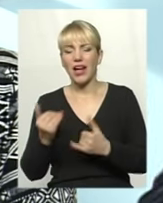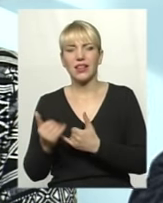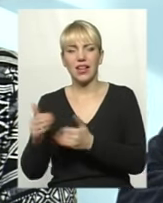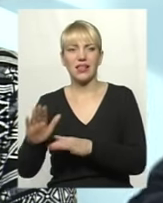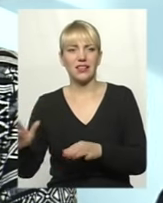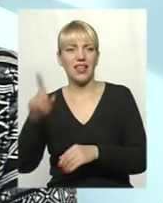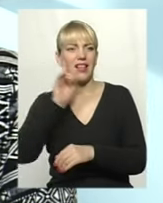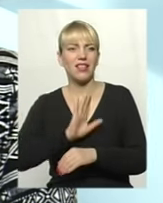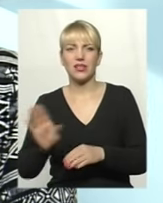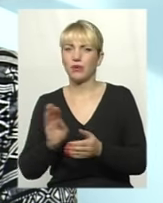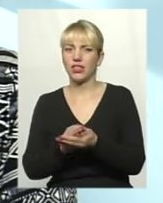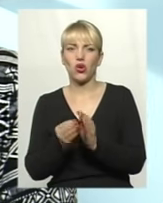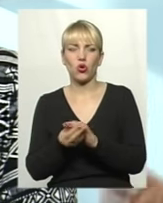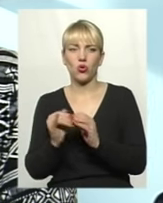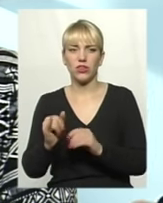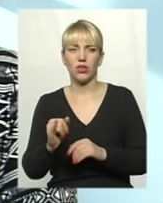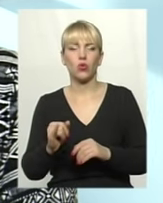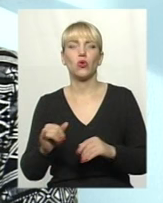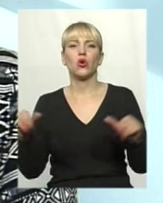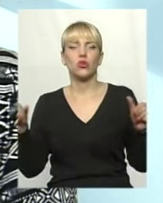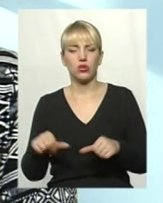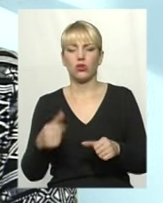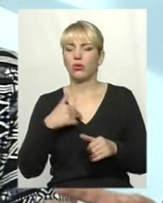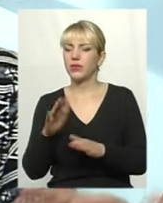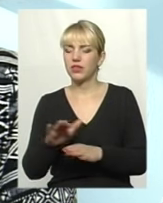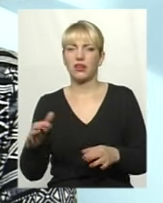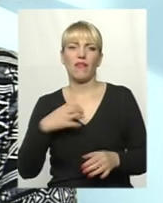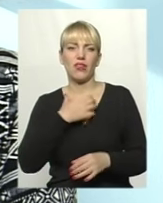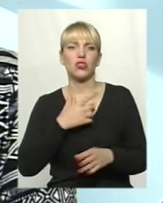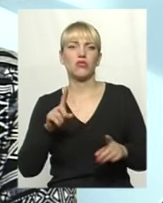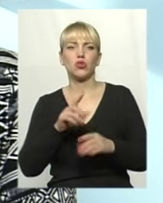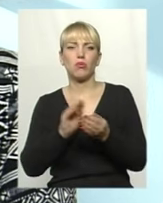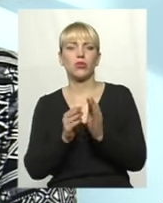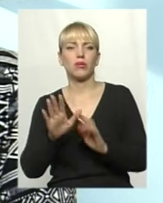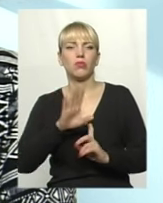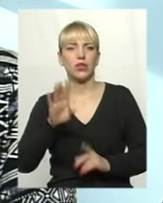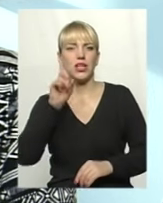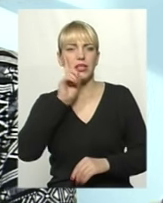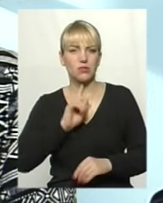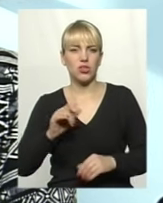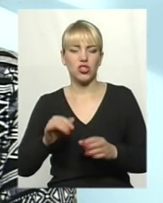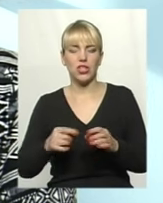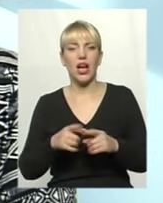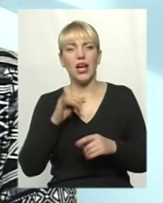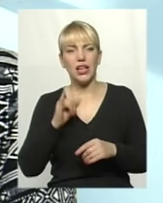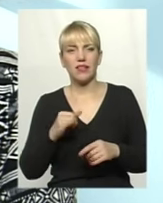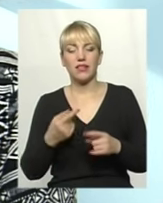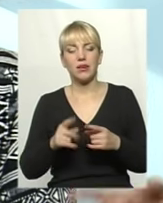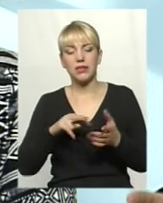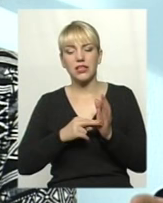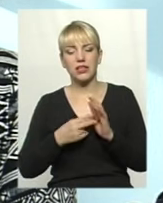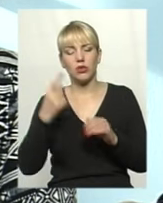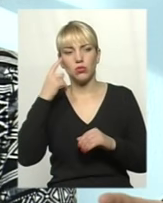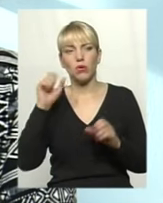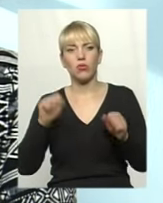І для дітей це буде проблема стратегічна, щоб котлети були смачними. А фактично, з точки зору стратегії, в цій ситуації треба дивитись, можливо,